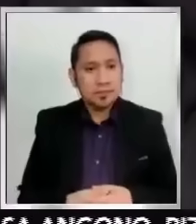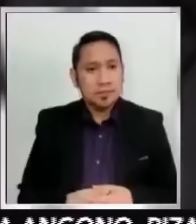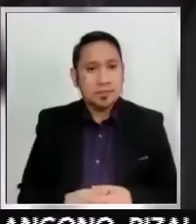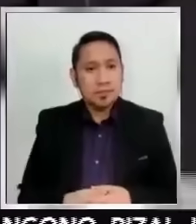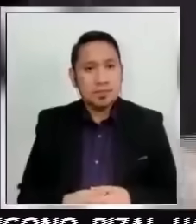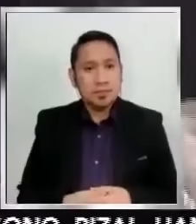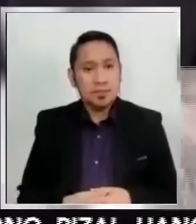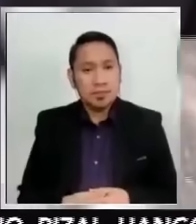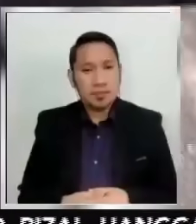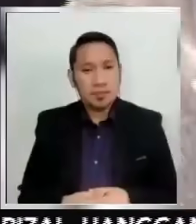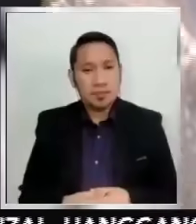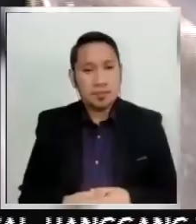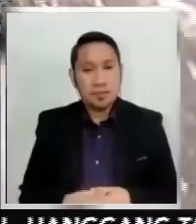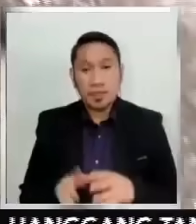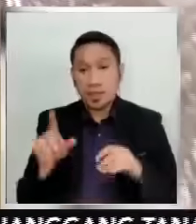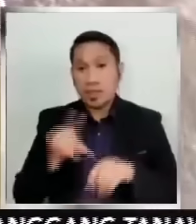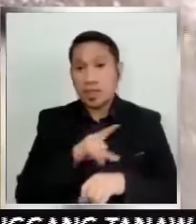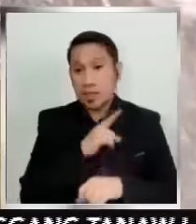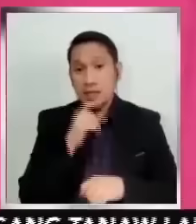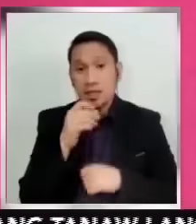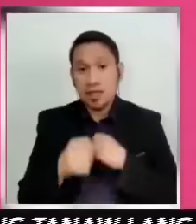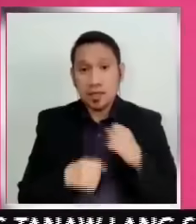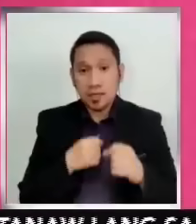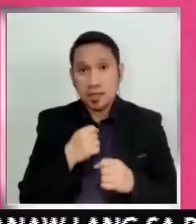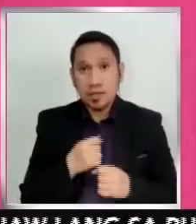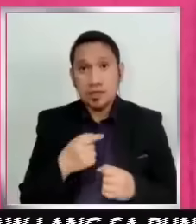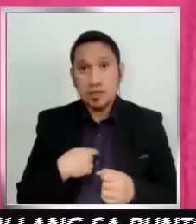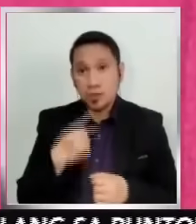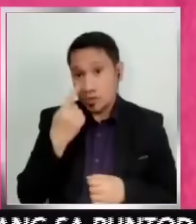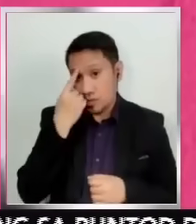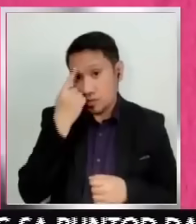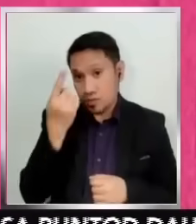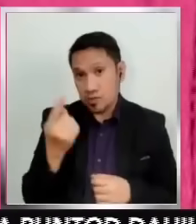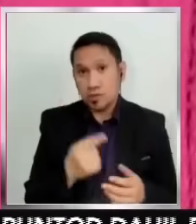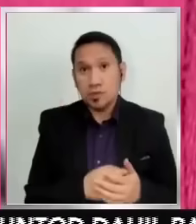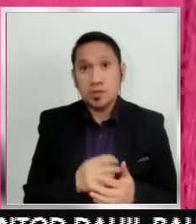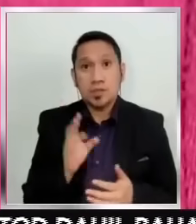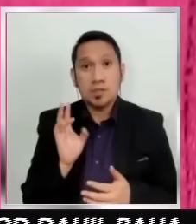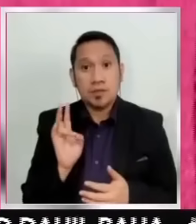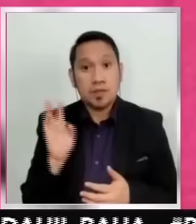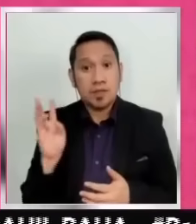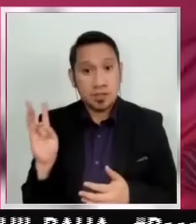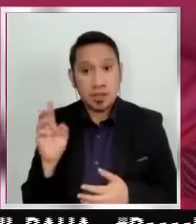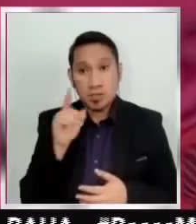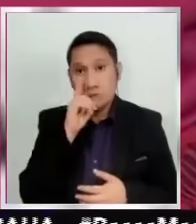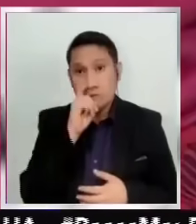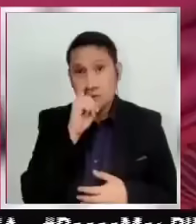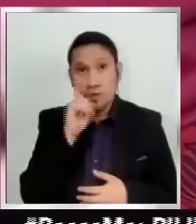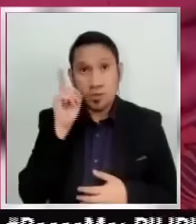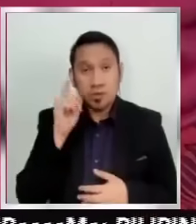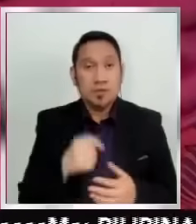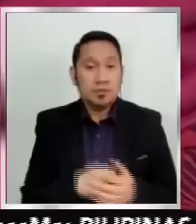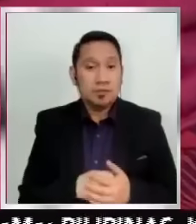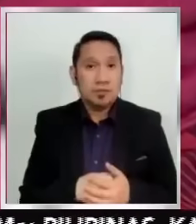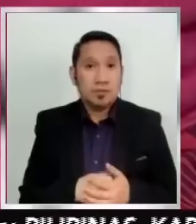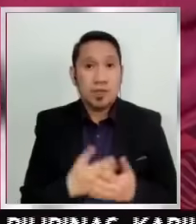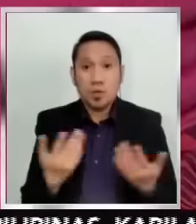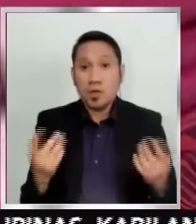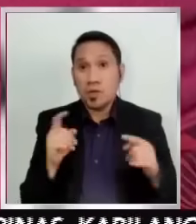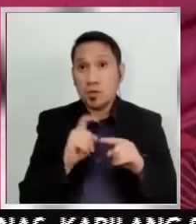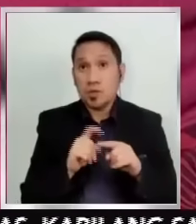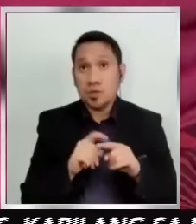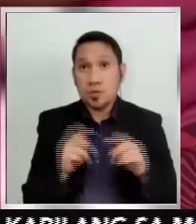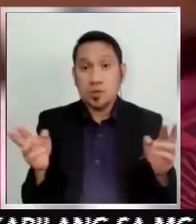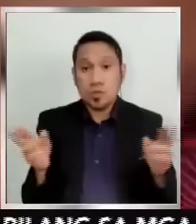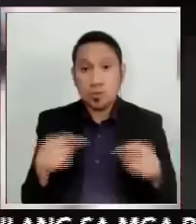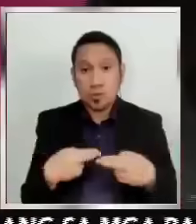Ilang taon na rin umanong namumuhay ng mag-isa ang 76 anyos na si Aling Cristy sa inuupahang kwartong ito sa